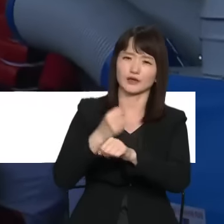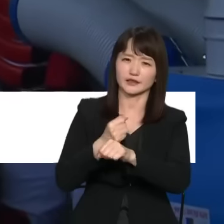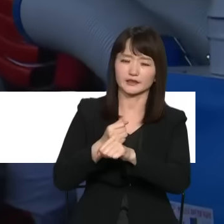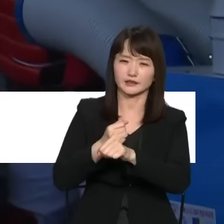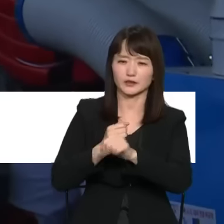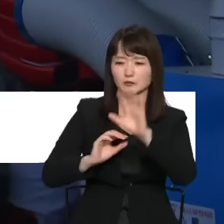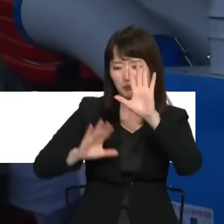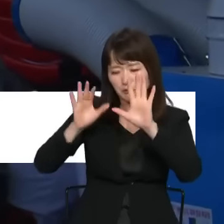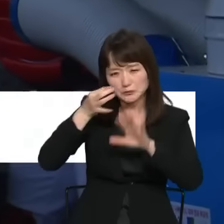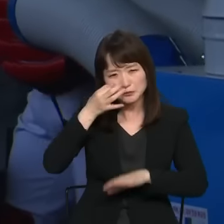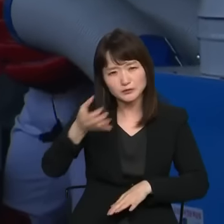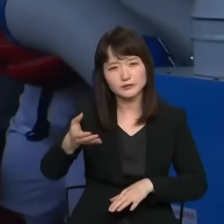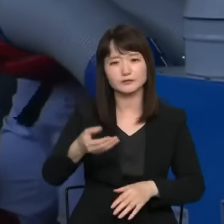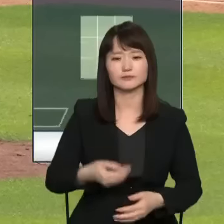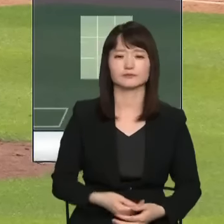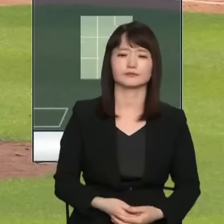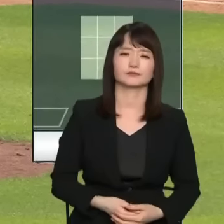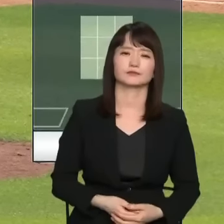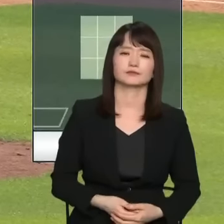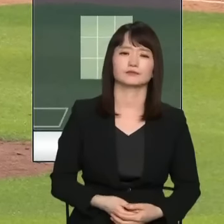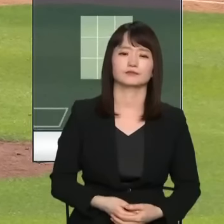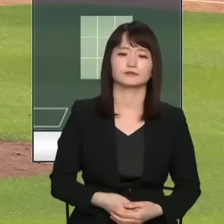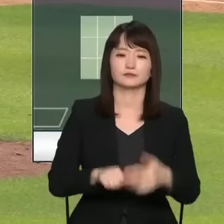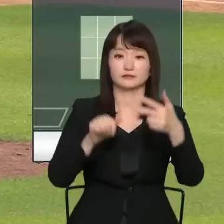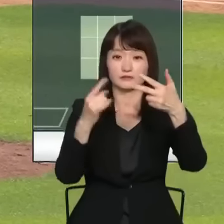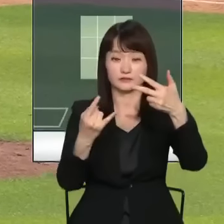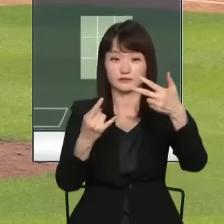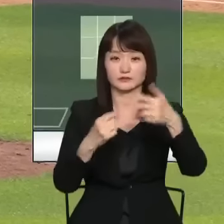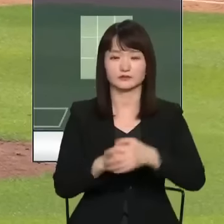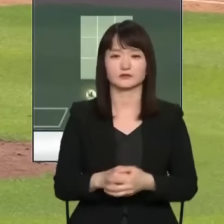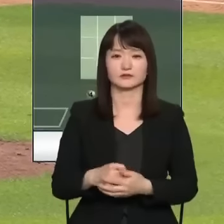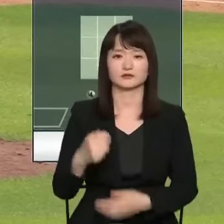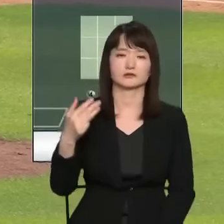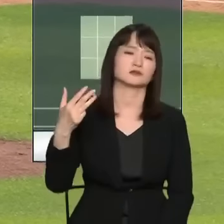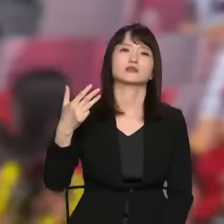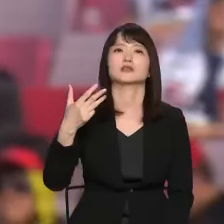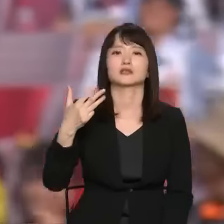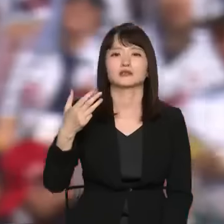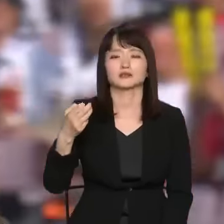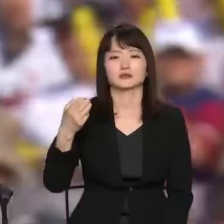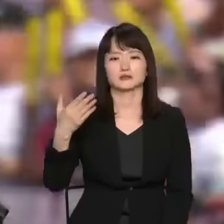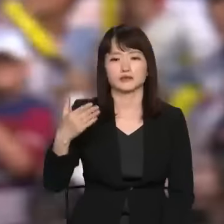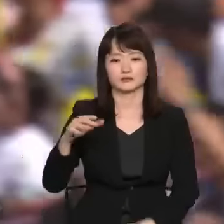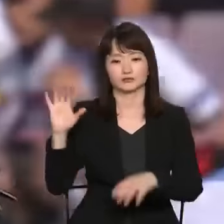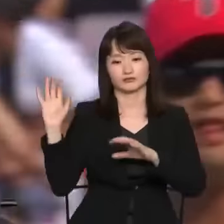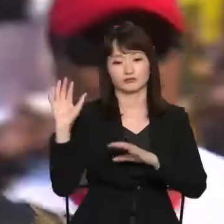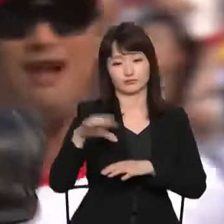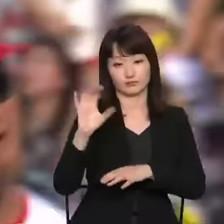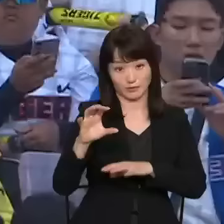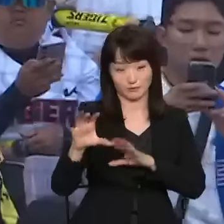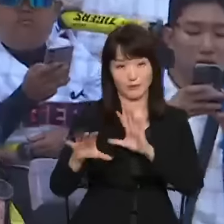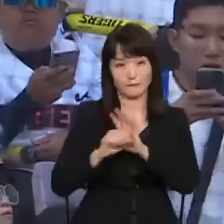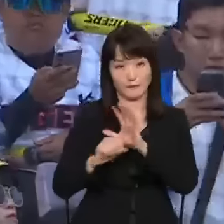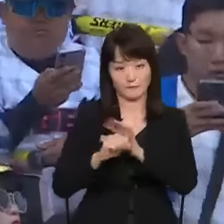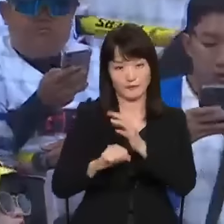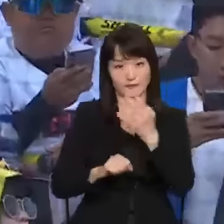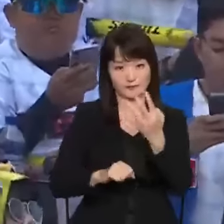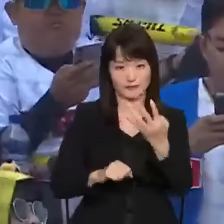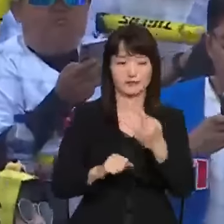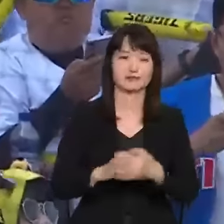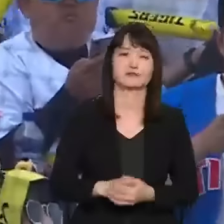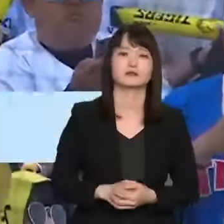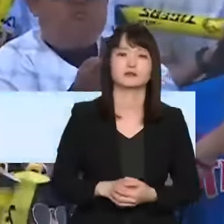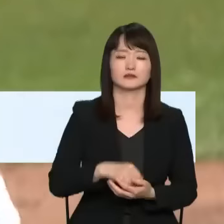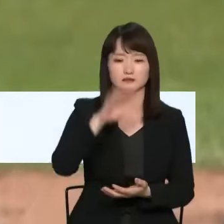검지손가락을 펼쳐 보이기도 했습니다. 7회까지 89개의 공을 던져 삼진 4개를 잡아낸 양현종은 통산